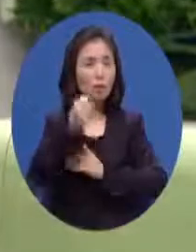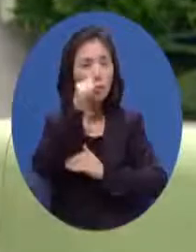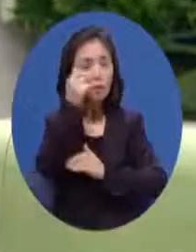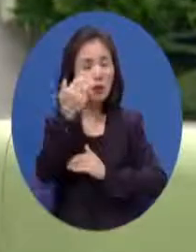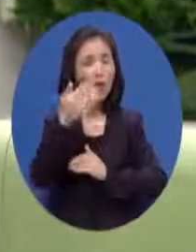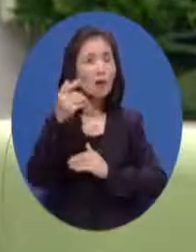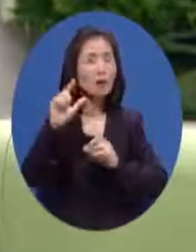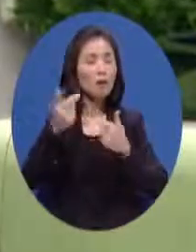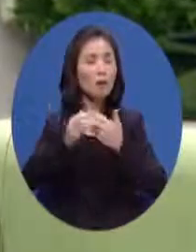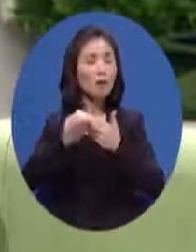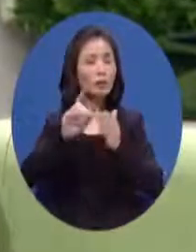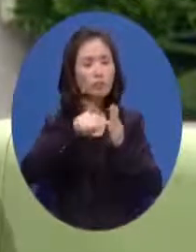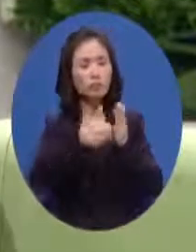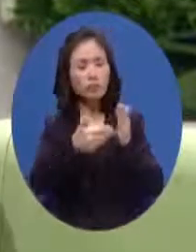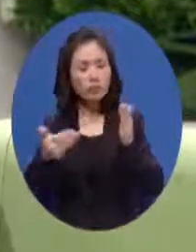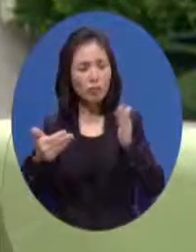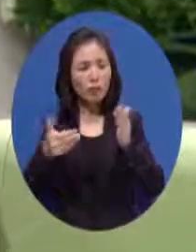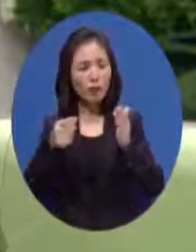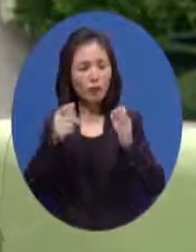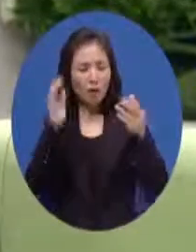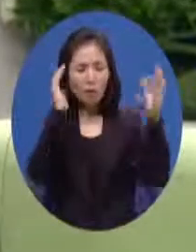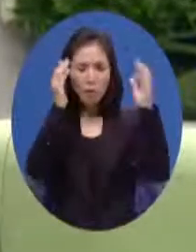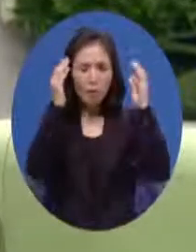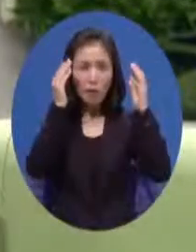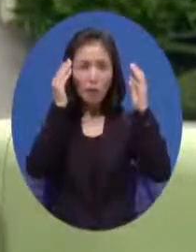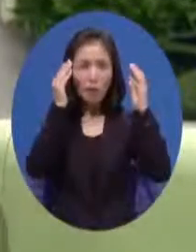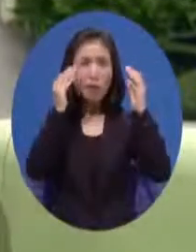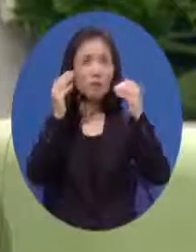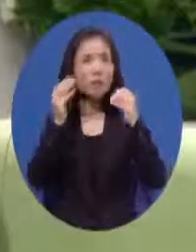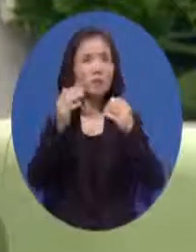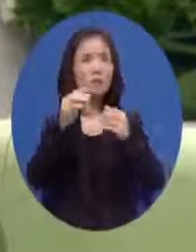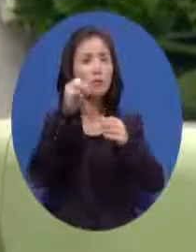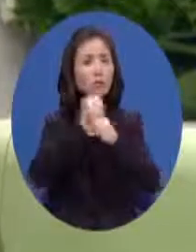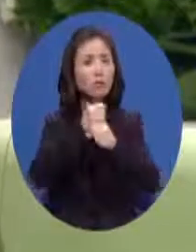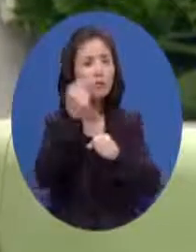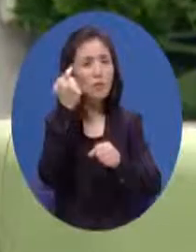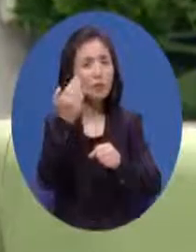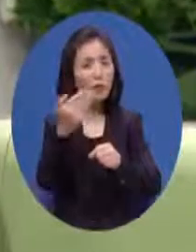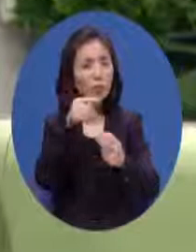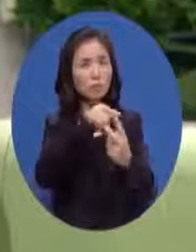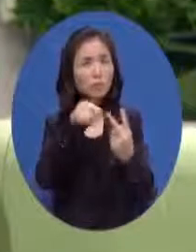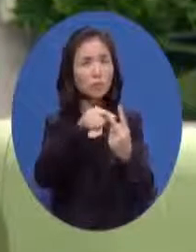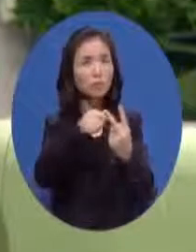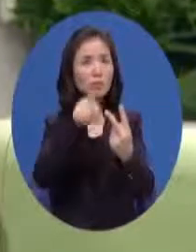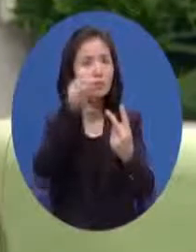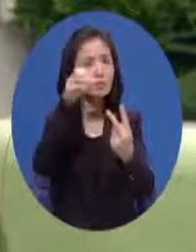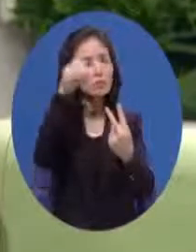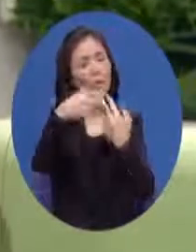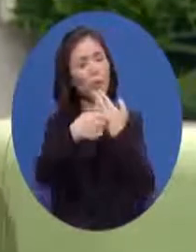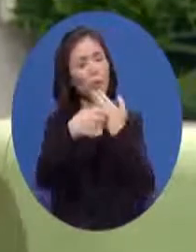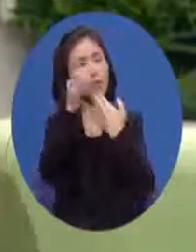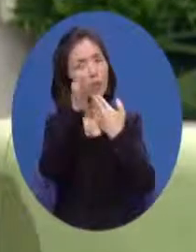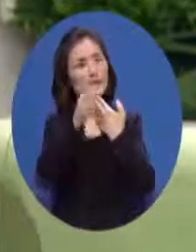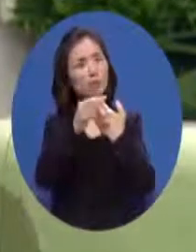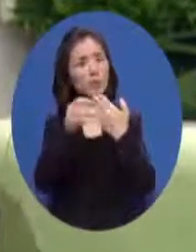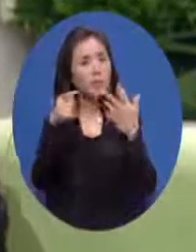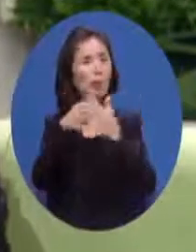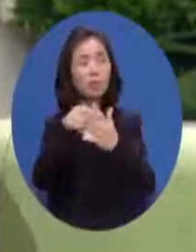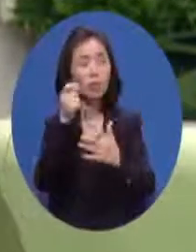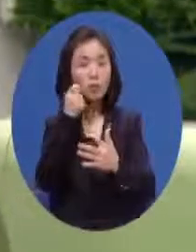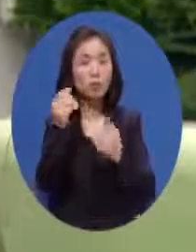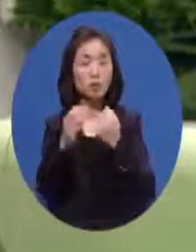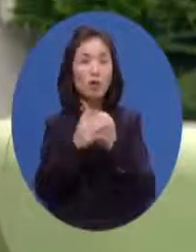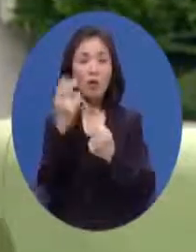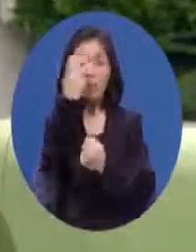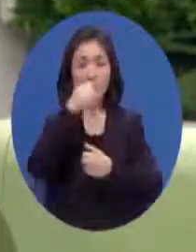후천적인 문제 때문에 산만한지는 봐서는 알 수가 없다라는 거예요. 그래서 우리는 부가적인 검사를 하게 되는 거죠. 그래서 뭐